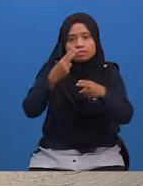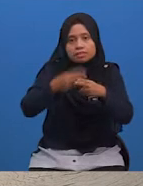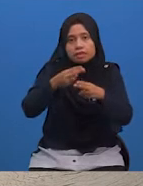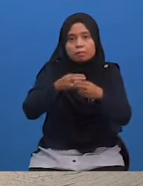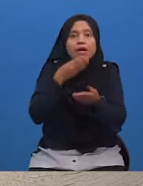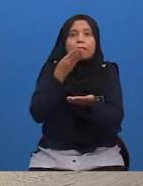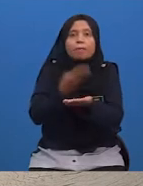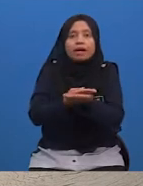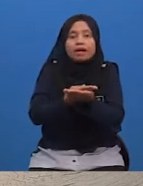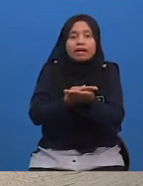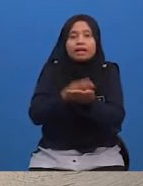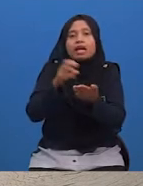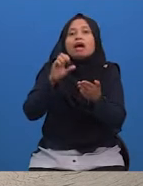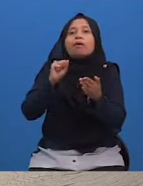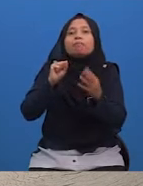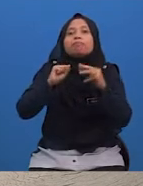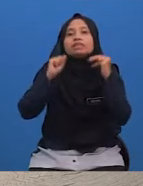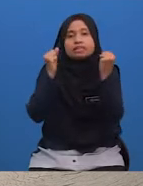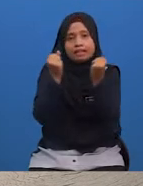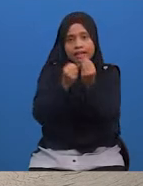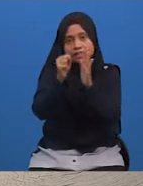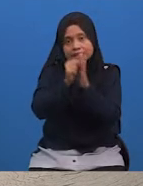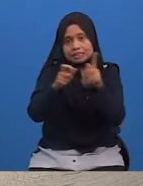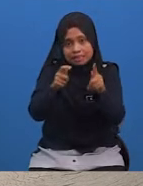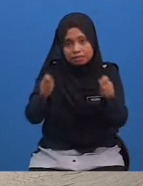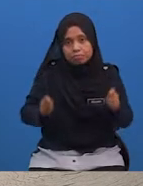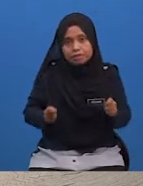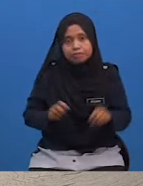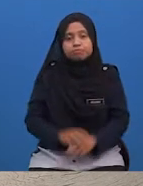nama baik masyarakat setempat.